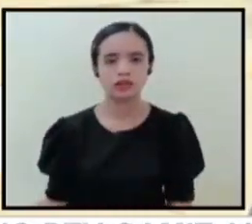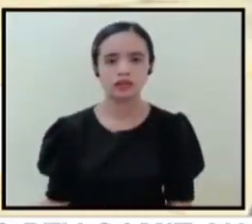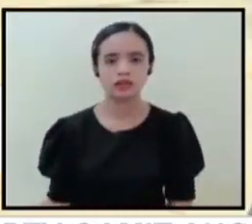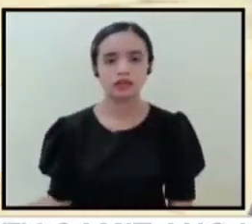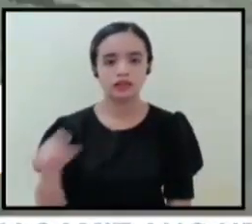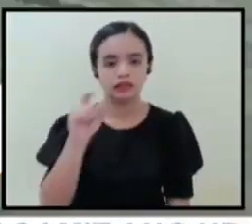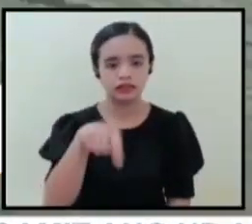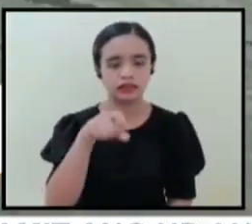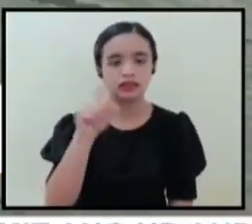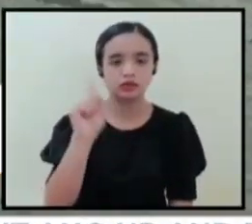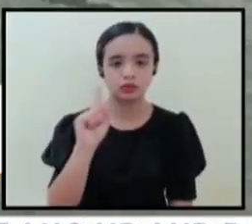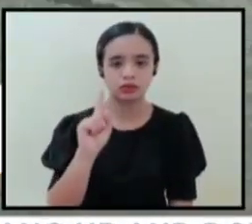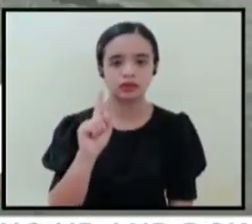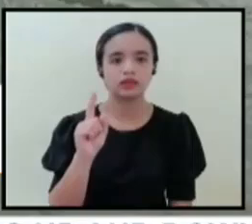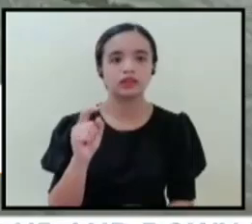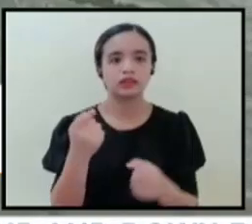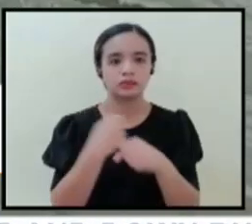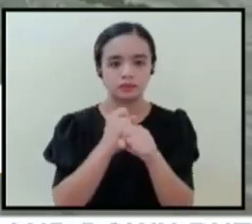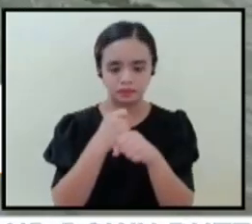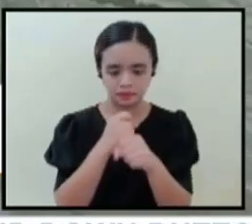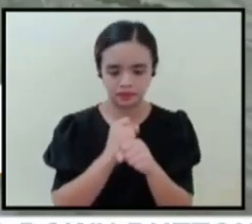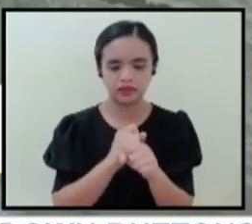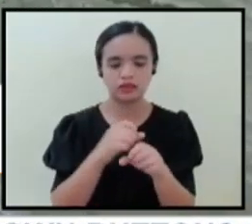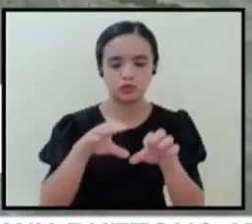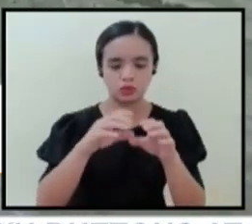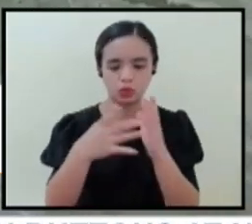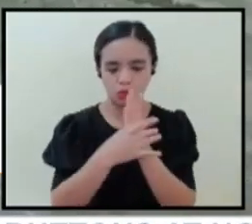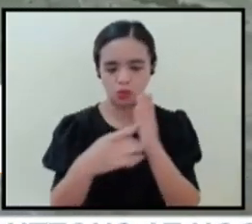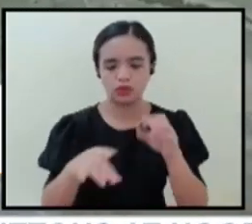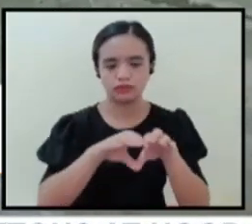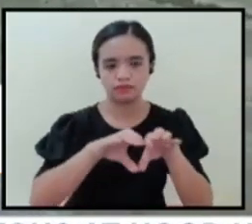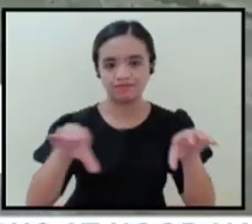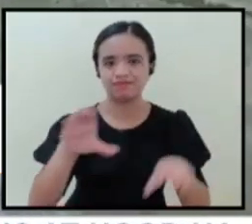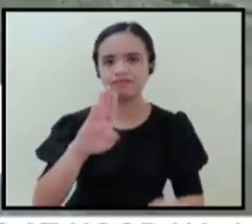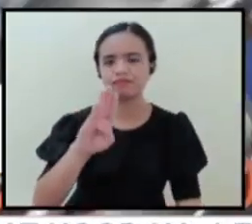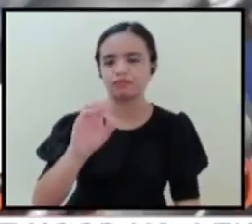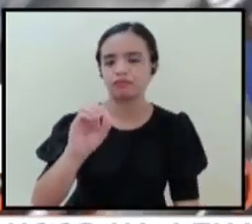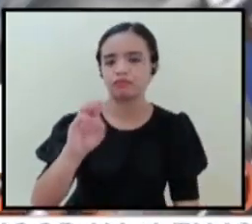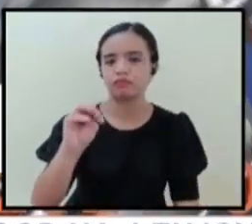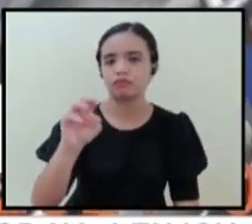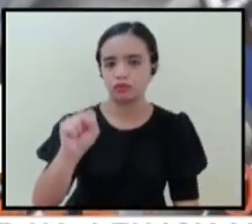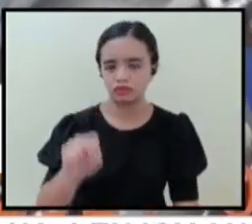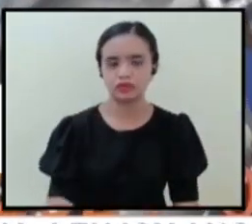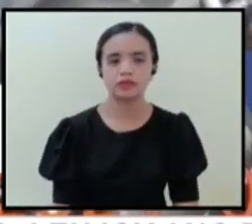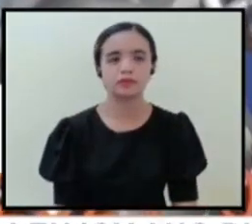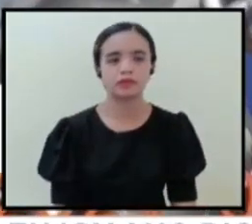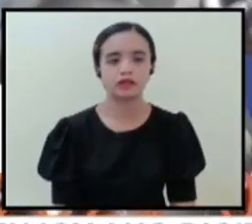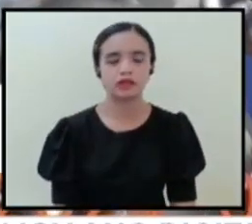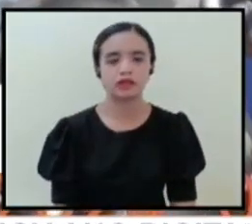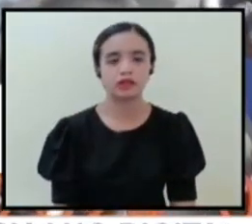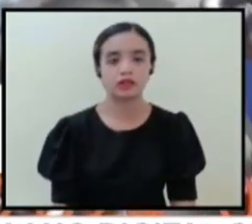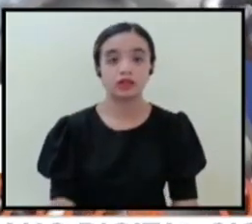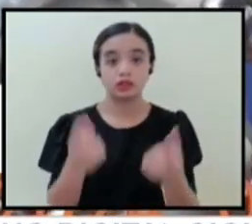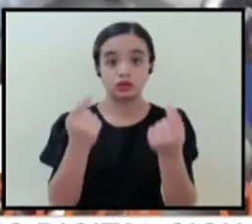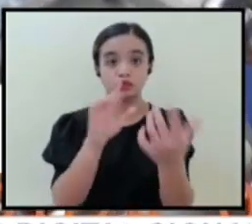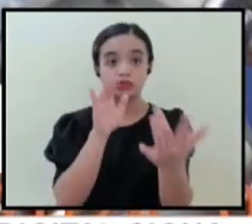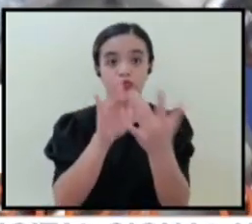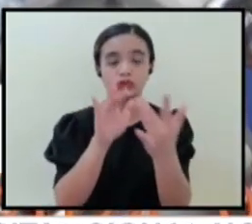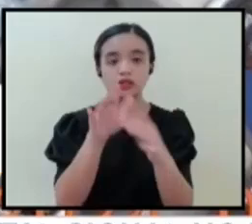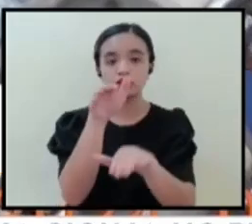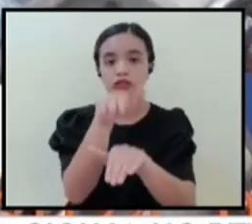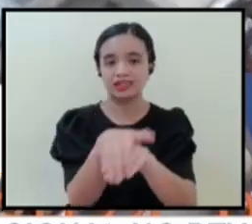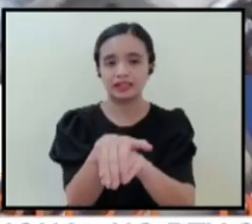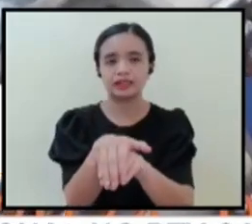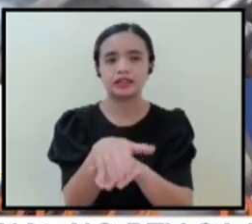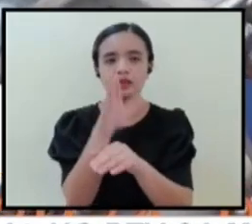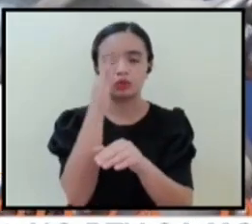oil spill booms. Inatasan din ni Pangulong Marcos ang task force na makipagtulungan kay Oriental Mindoro Governor Bonds Dolor upang hingiin ang